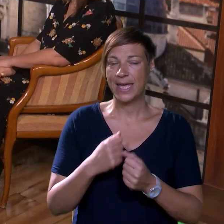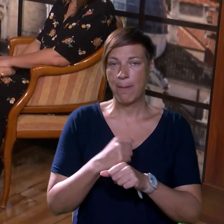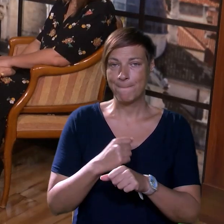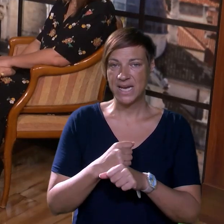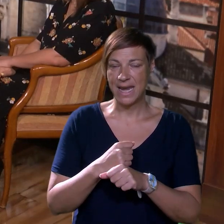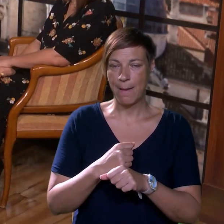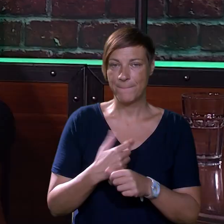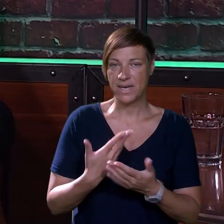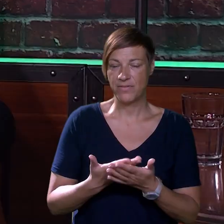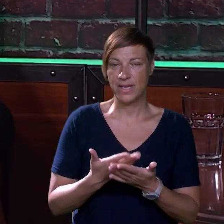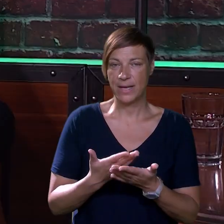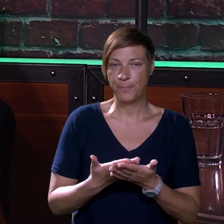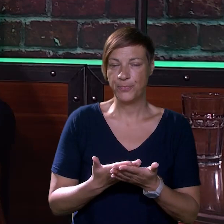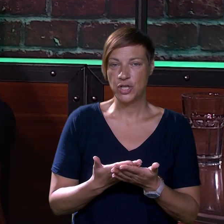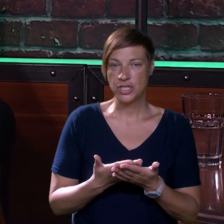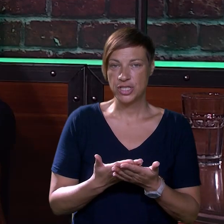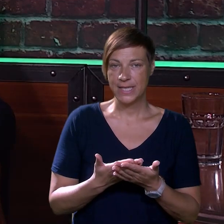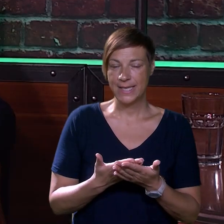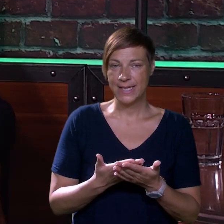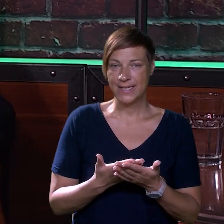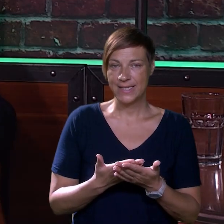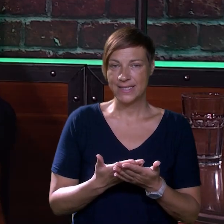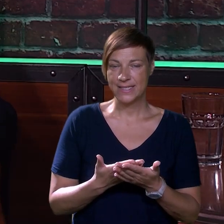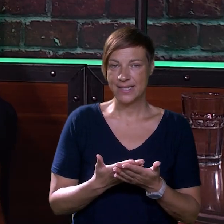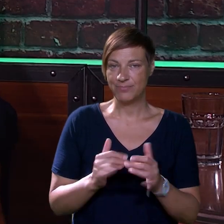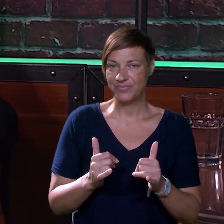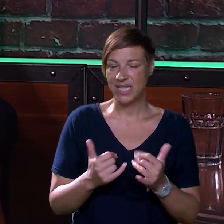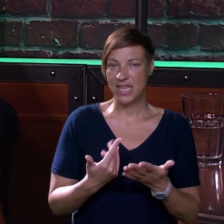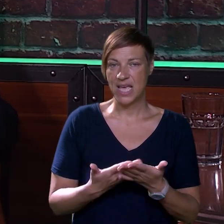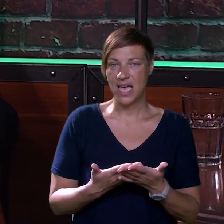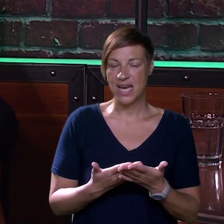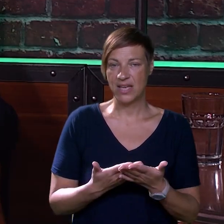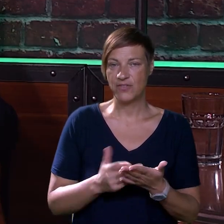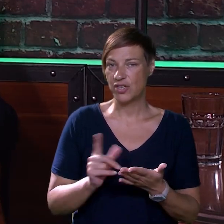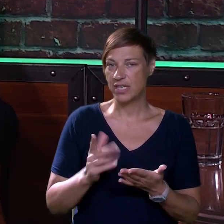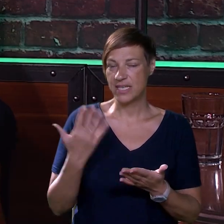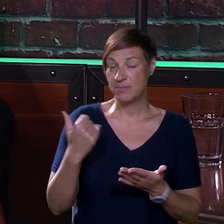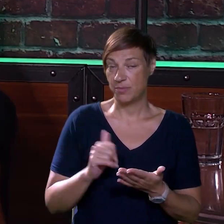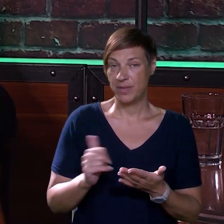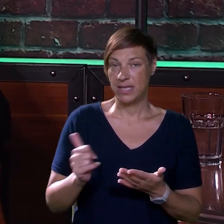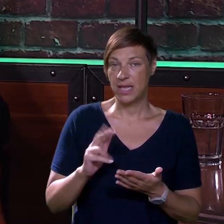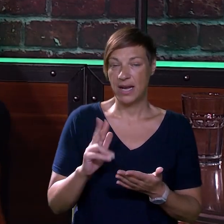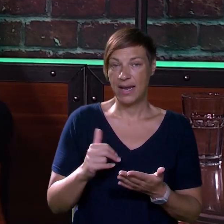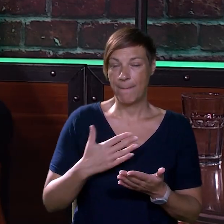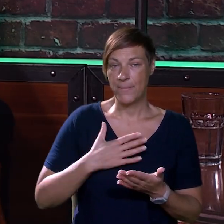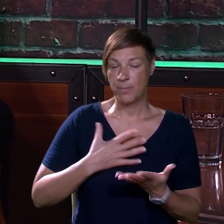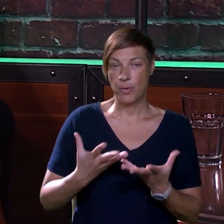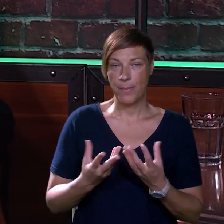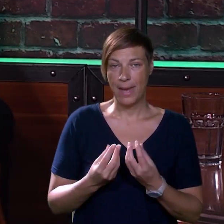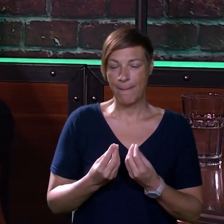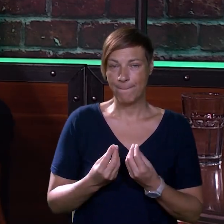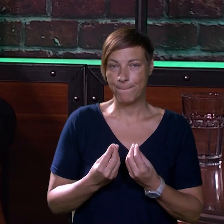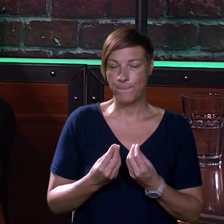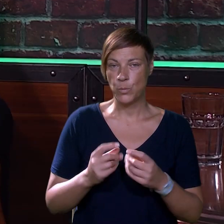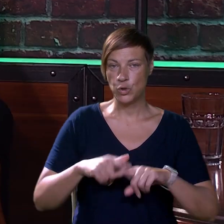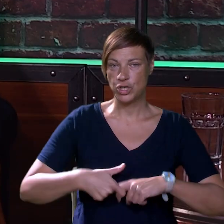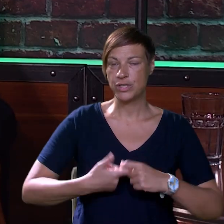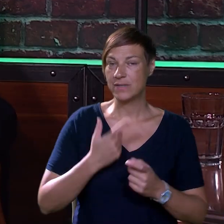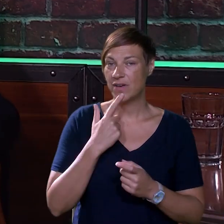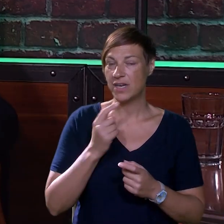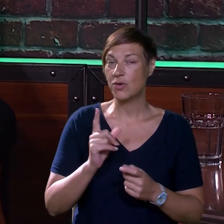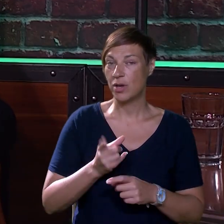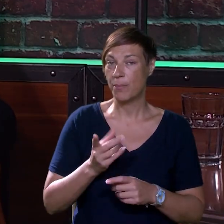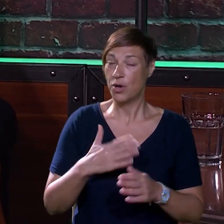napravila. To je činjenice. Naravno, nismo mi idealni, imamo mi puno stvari koje